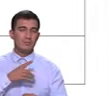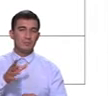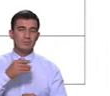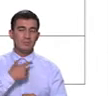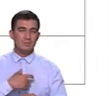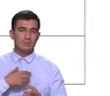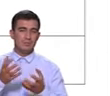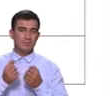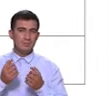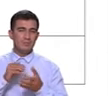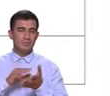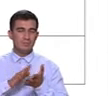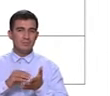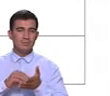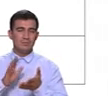yetkazmoqchiman.